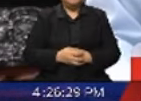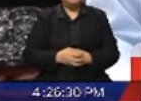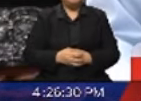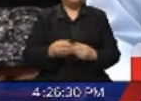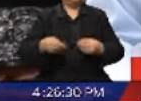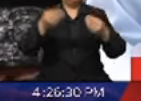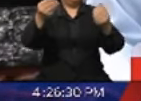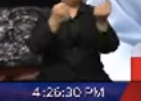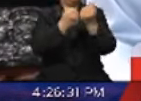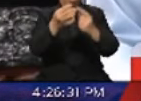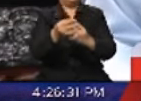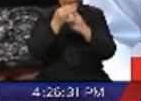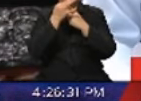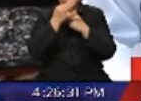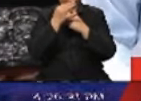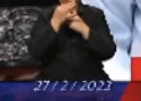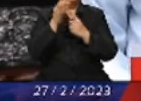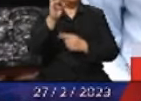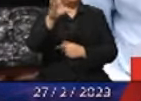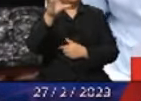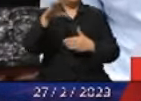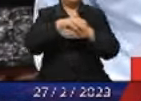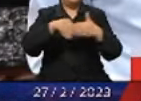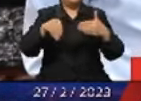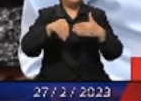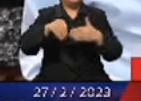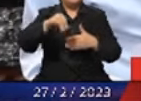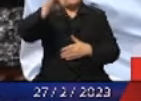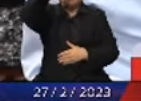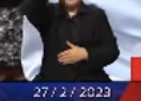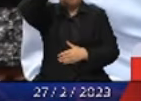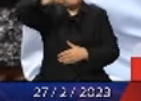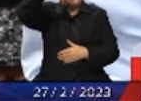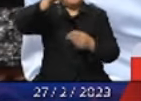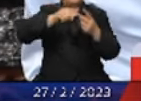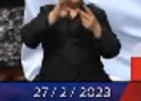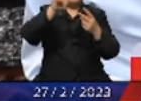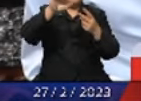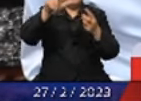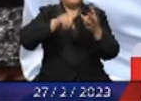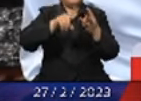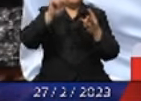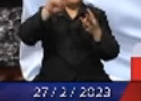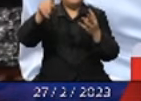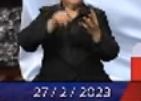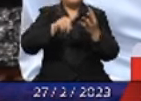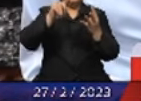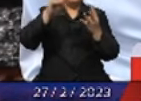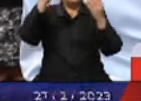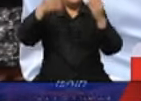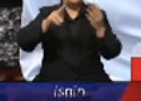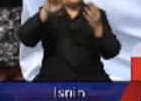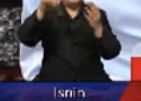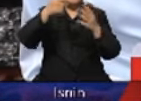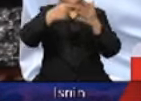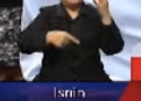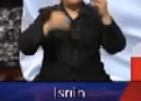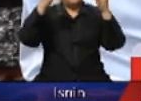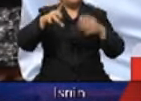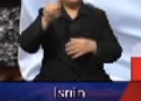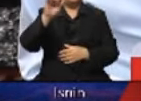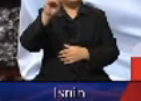memberikan sumbangan khas 600 Ringgit kepada Imam Bilal usia marbut guru cava dan